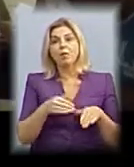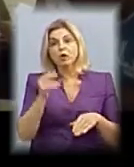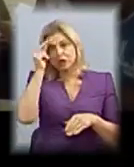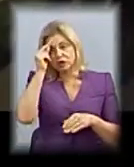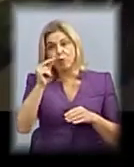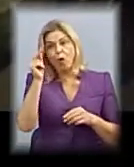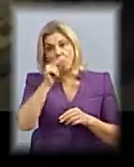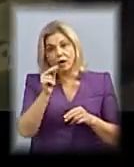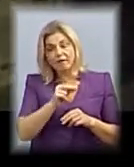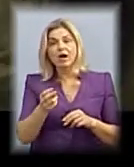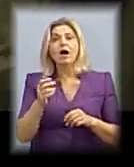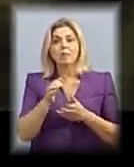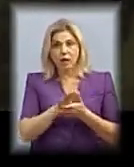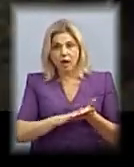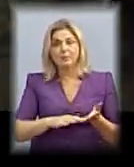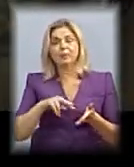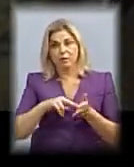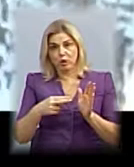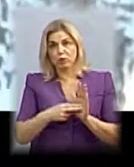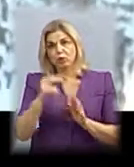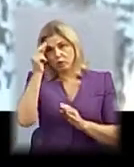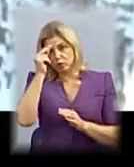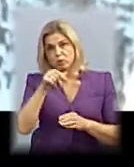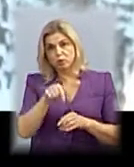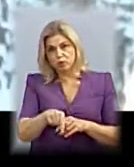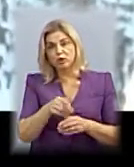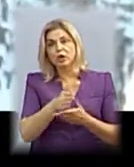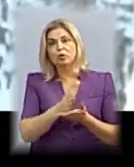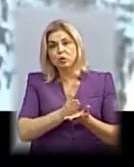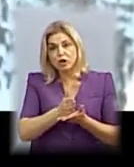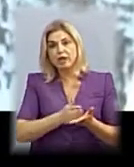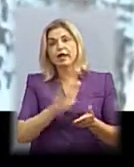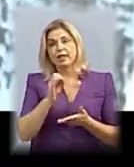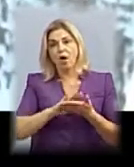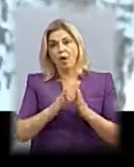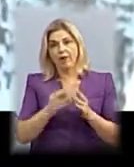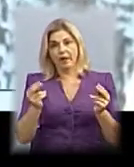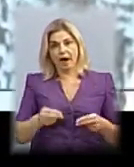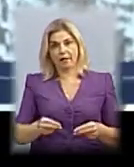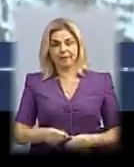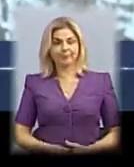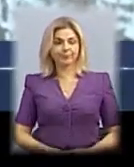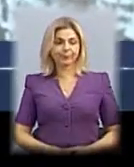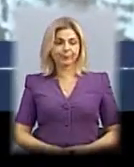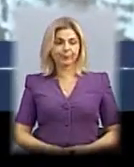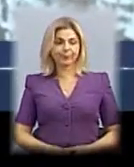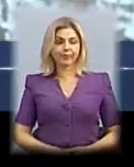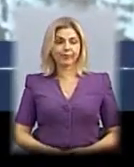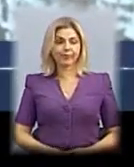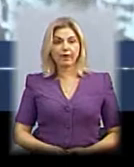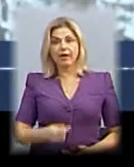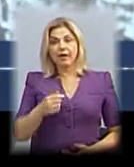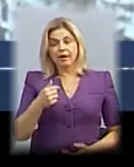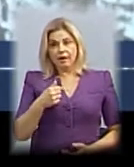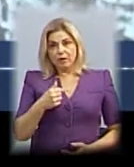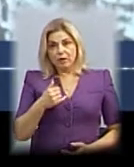планує залишитись служити у бригаді на контракті. У нас, виходить, з Немирського району, я